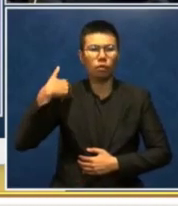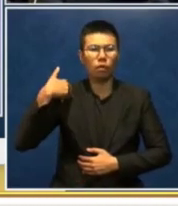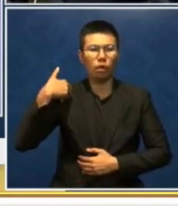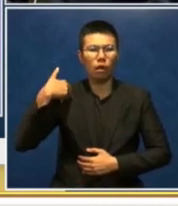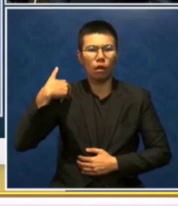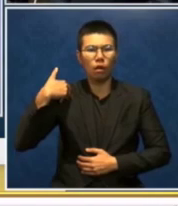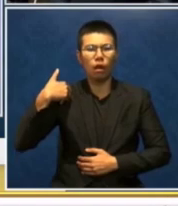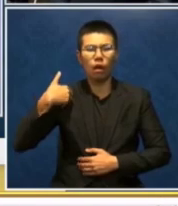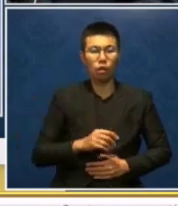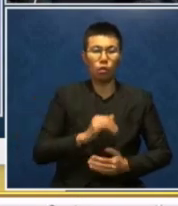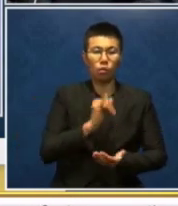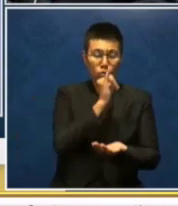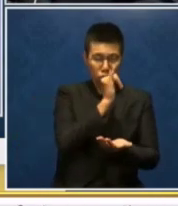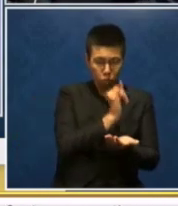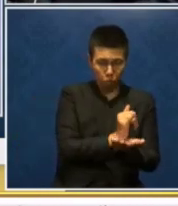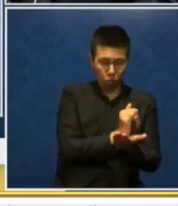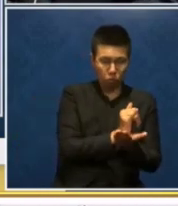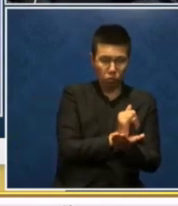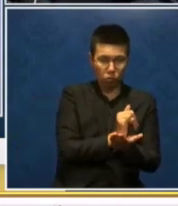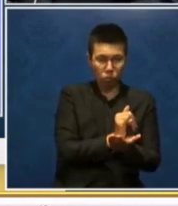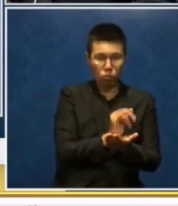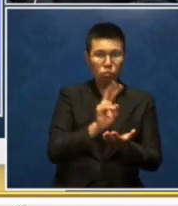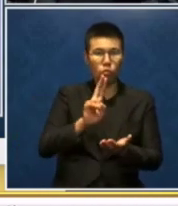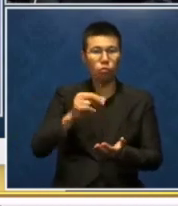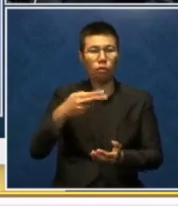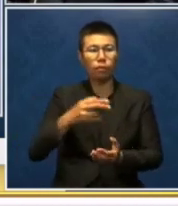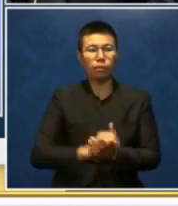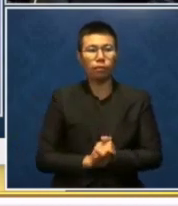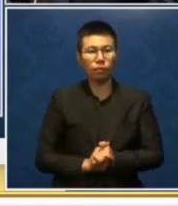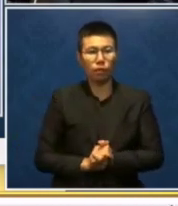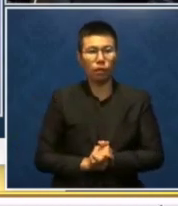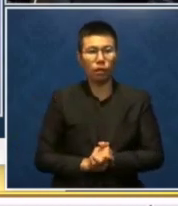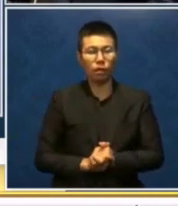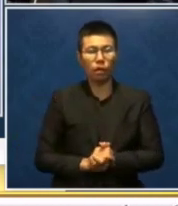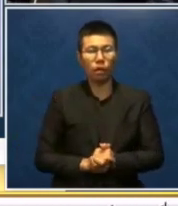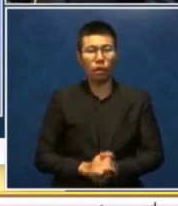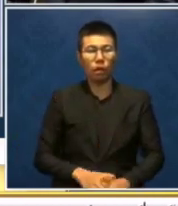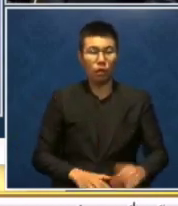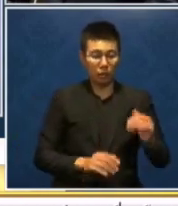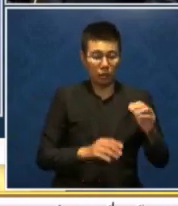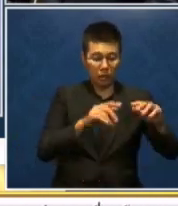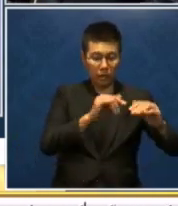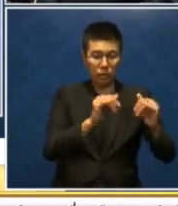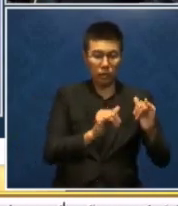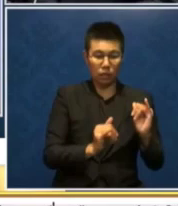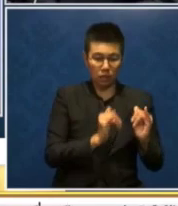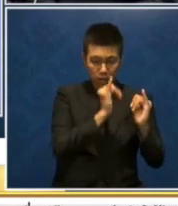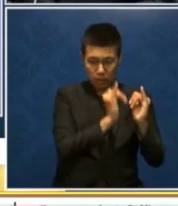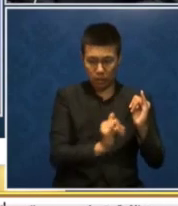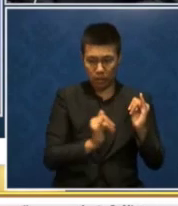ขึ้นทุกปีที่สำคัญครับอัตราครองเตียงเนี่ยอยู่ที่